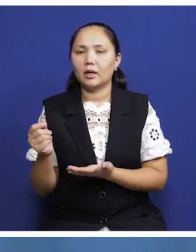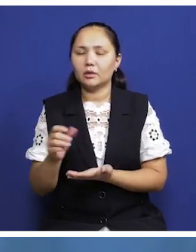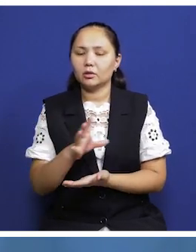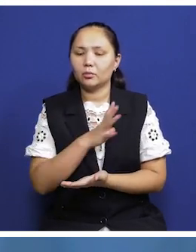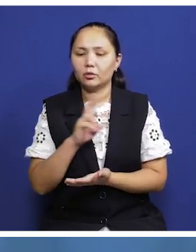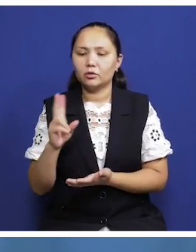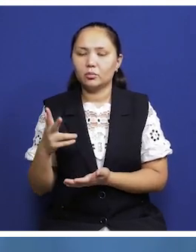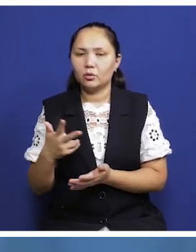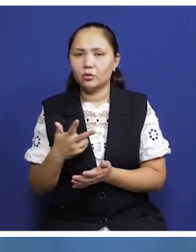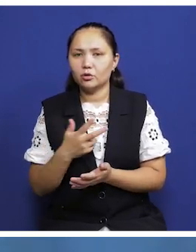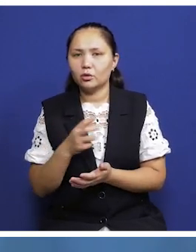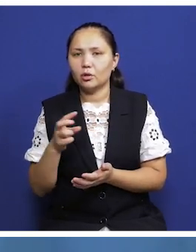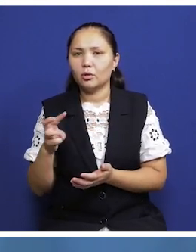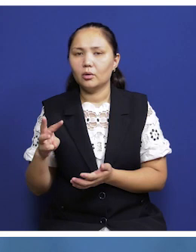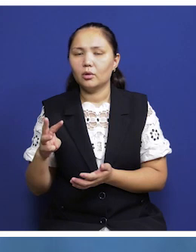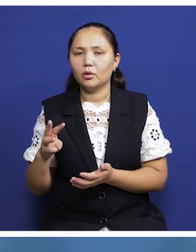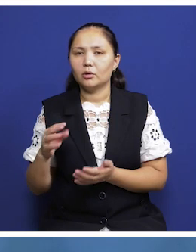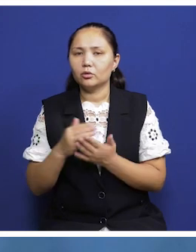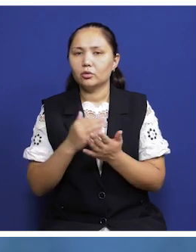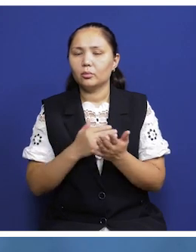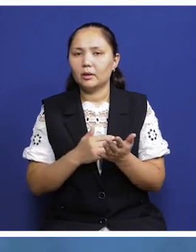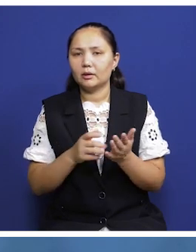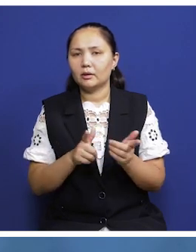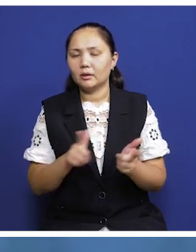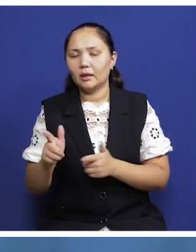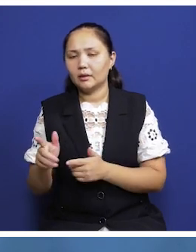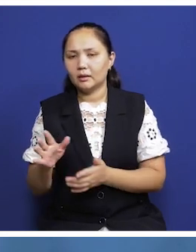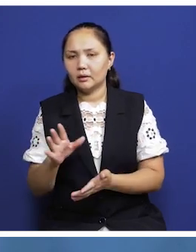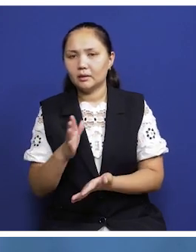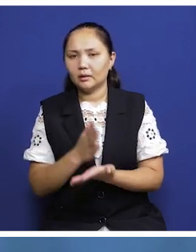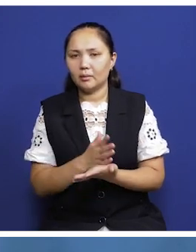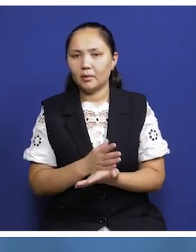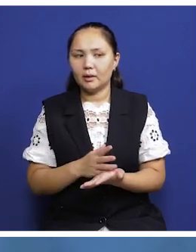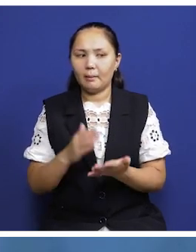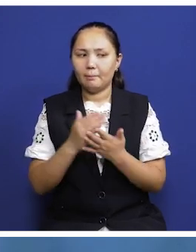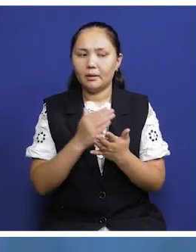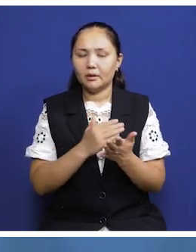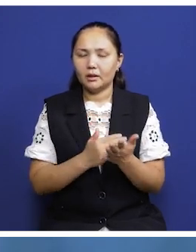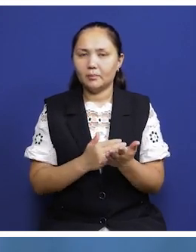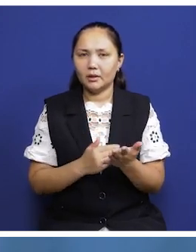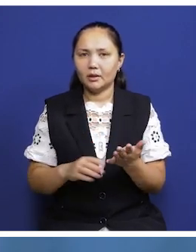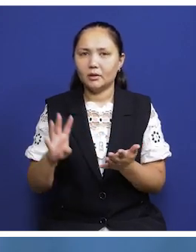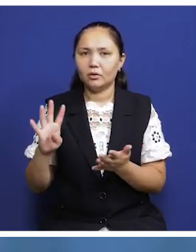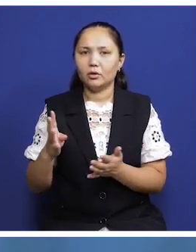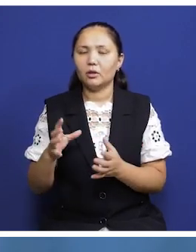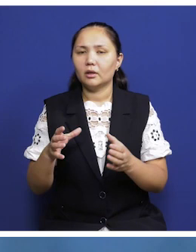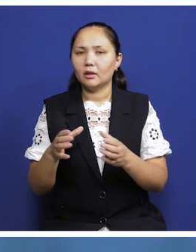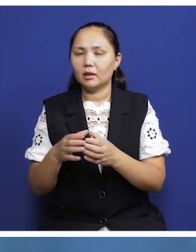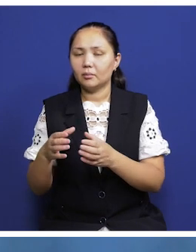23 жоба келіп шартын тіркеу сатысында тұр аудан бойынша. Бағдарламаның аясында ауданда 4 кооператив құрылып